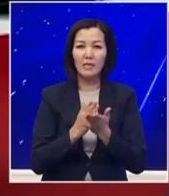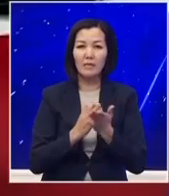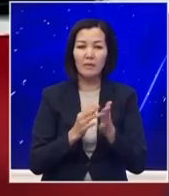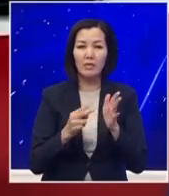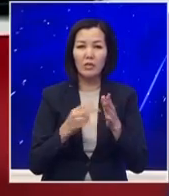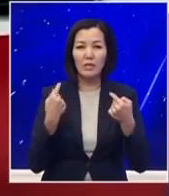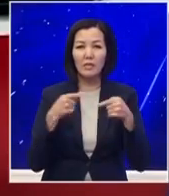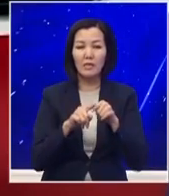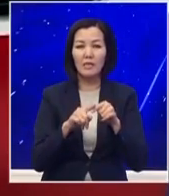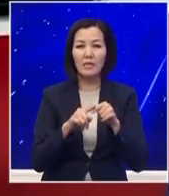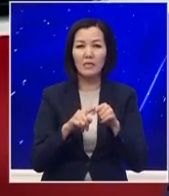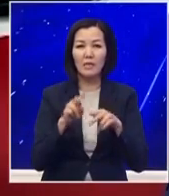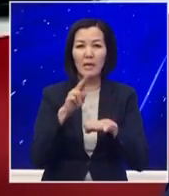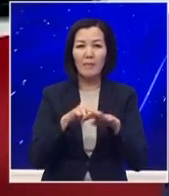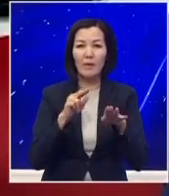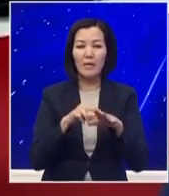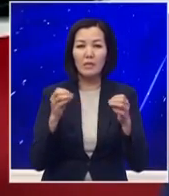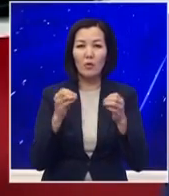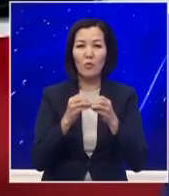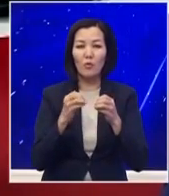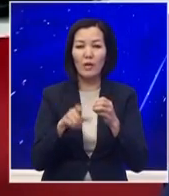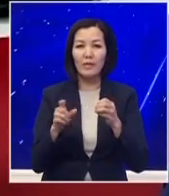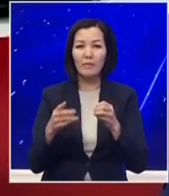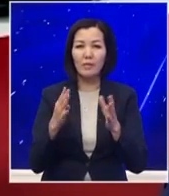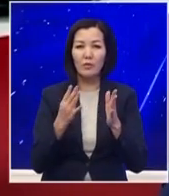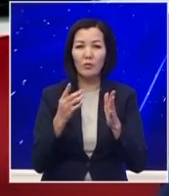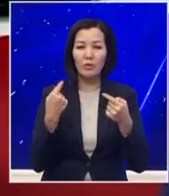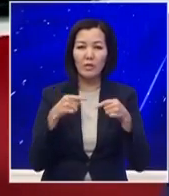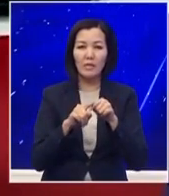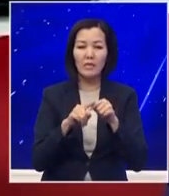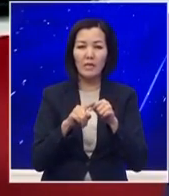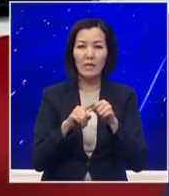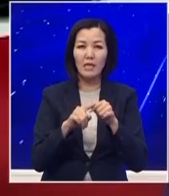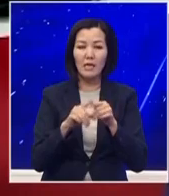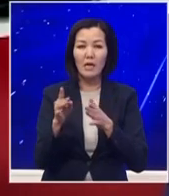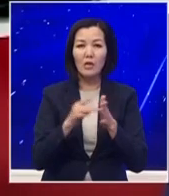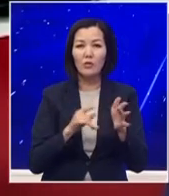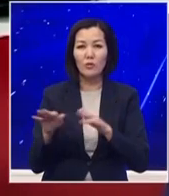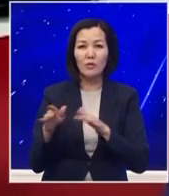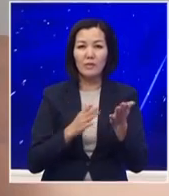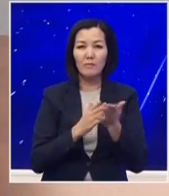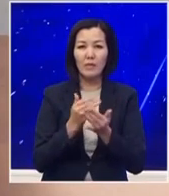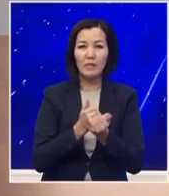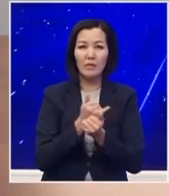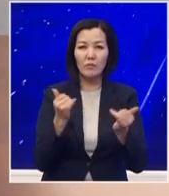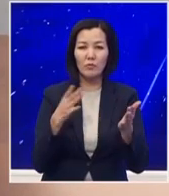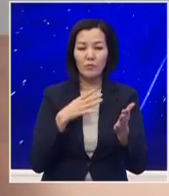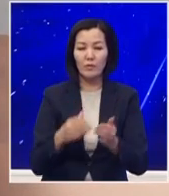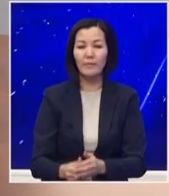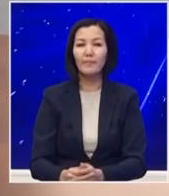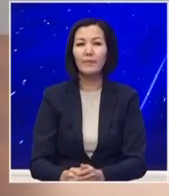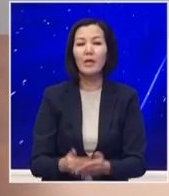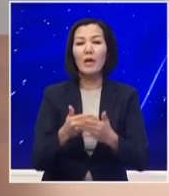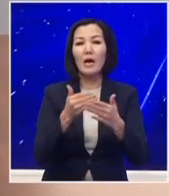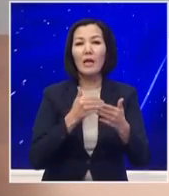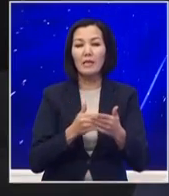техника, сонымен қатар полициядан 10 қызметкер мен 4 техникасы, қалалық авариялық және шұғыл қызметтері жұмылдырылды. Осындай оқиғалардың алдын